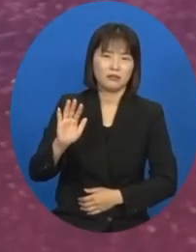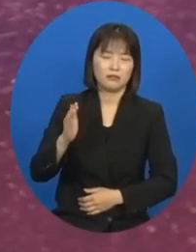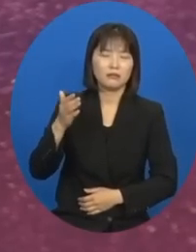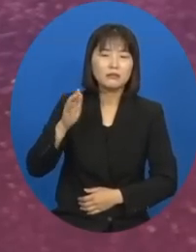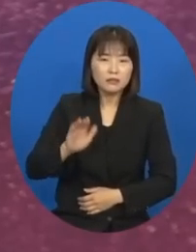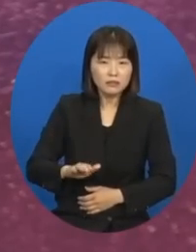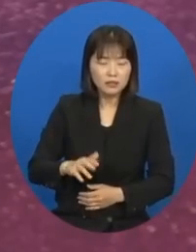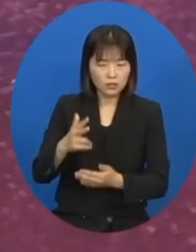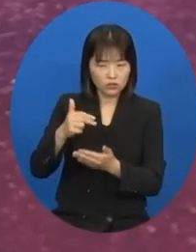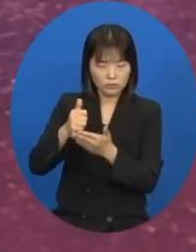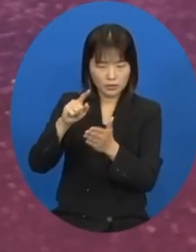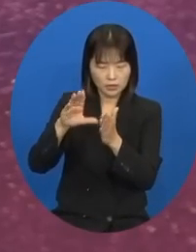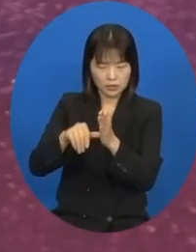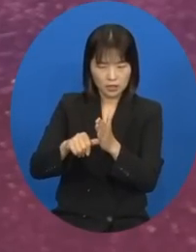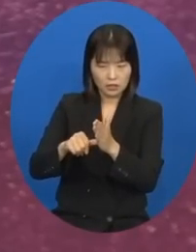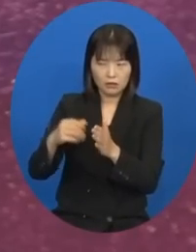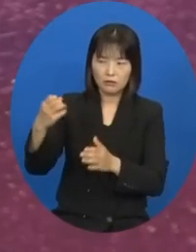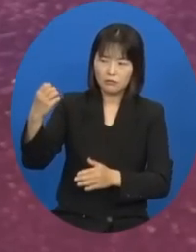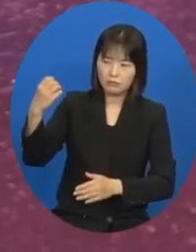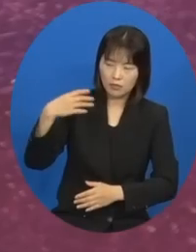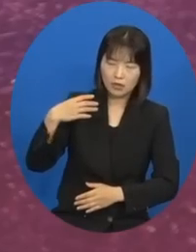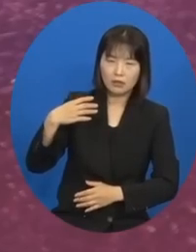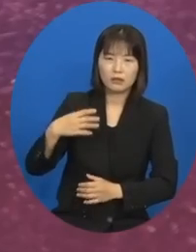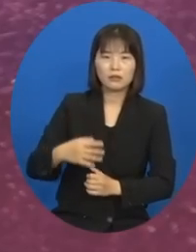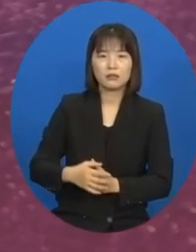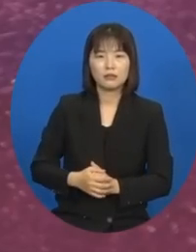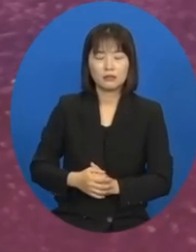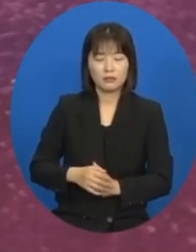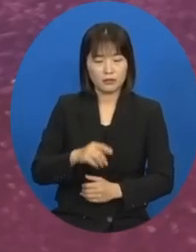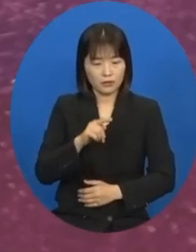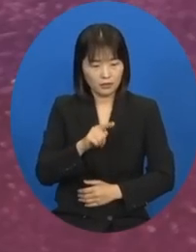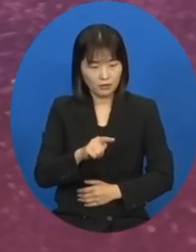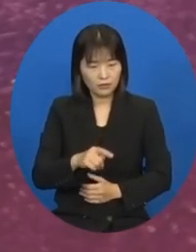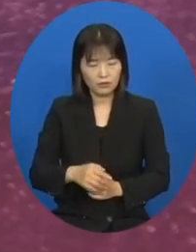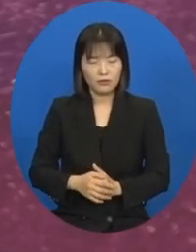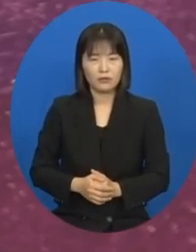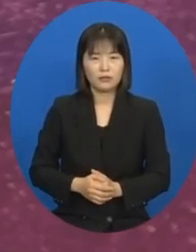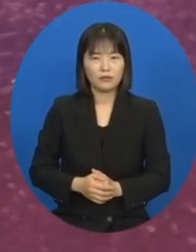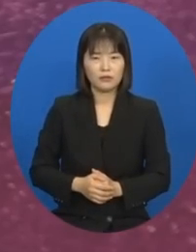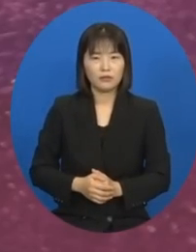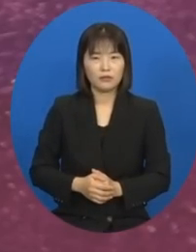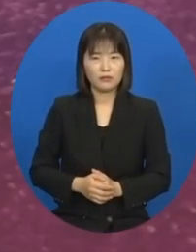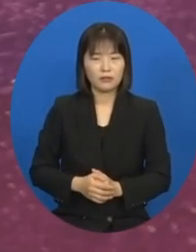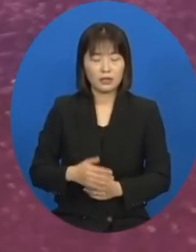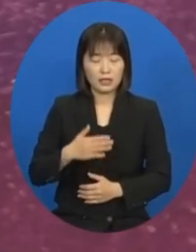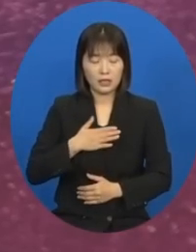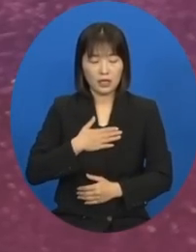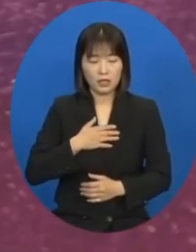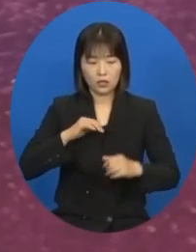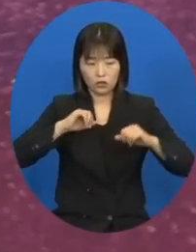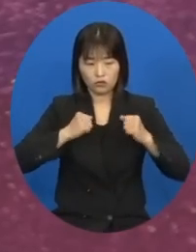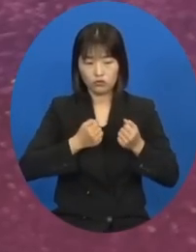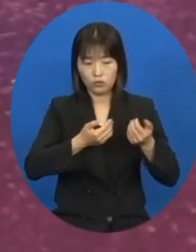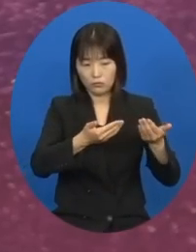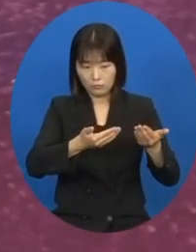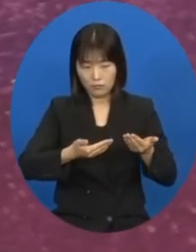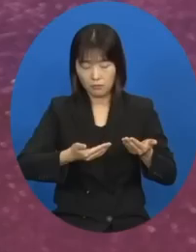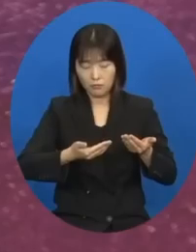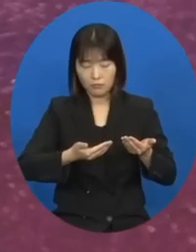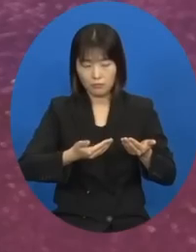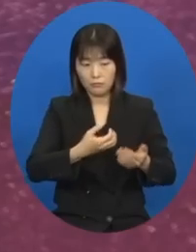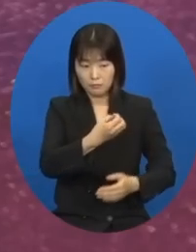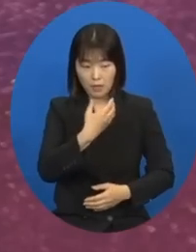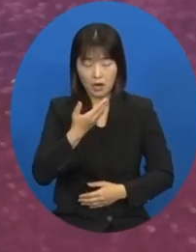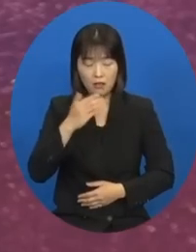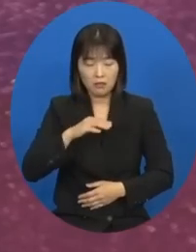주님이 그때 말씀하시는 거예요 너 나한테 순종한다고 하면서도 고작